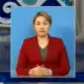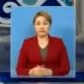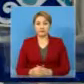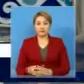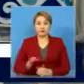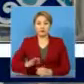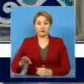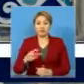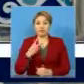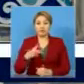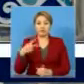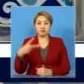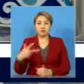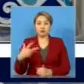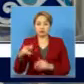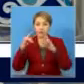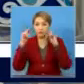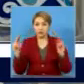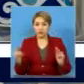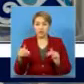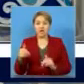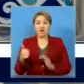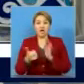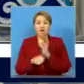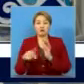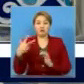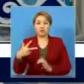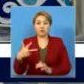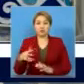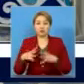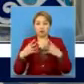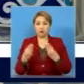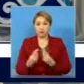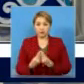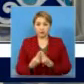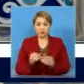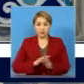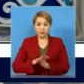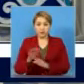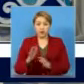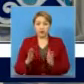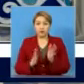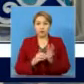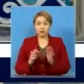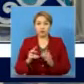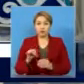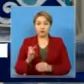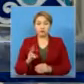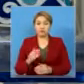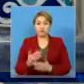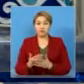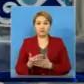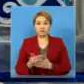Облысқа қарасты 23 мешітте 630 отбасыға 9 тоннаға